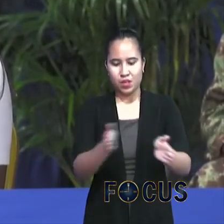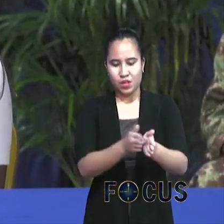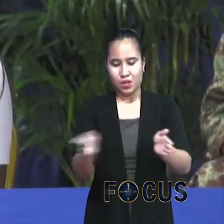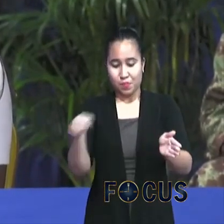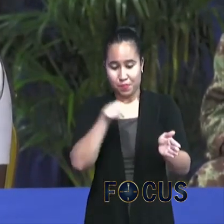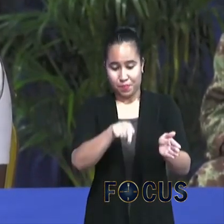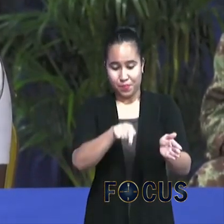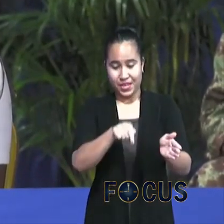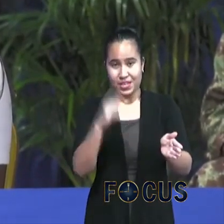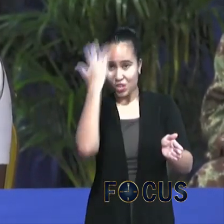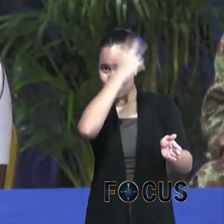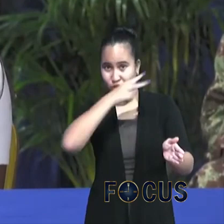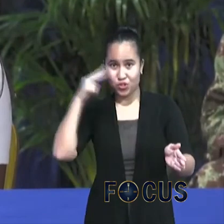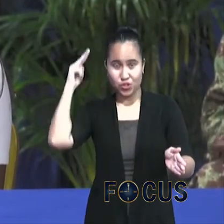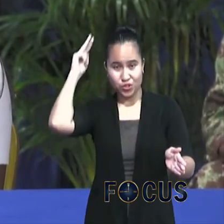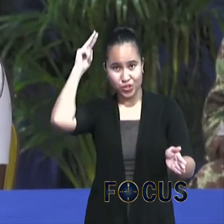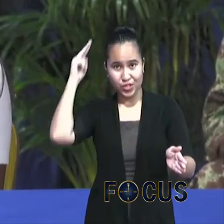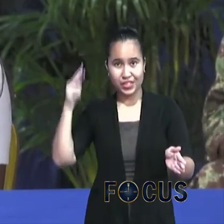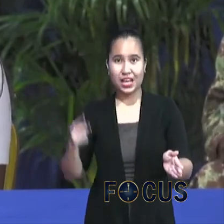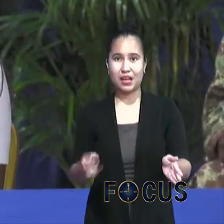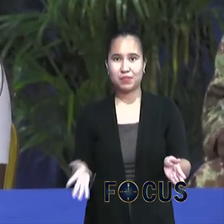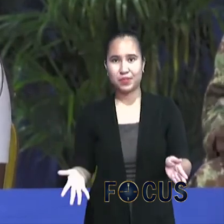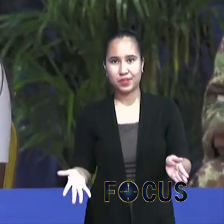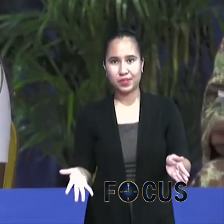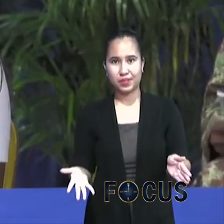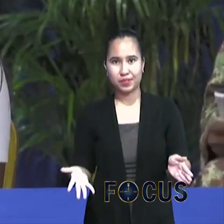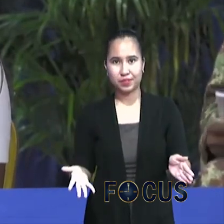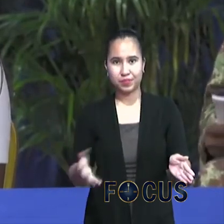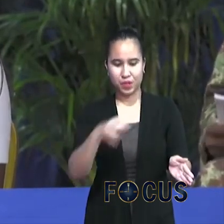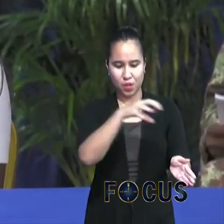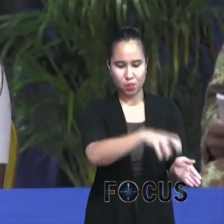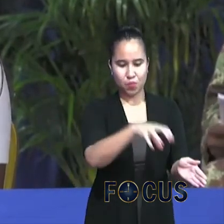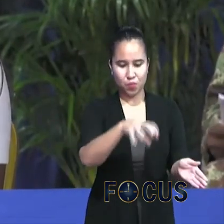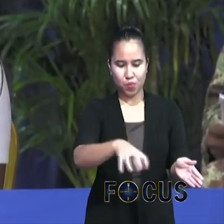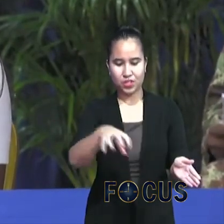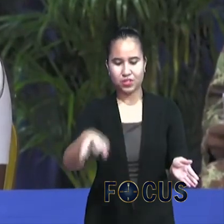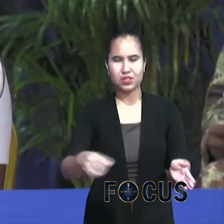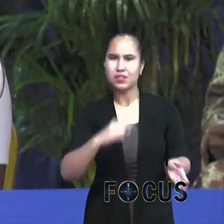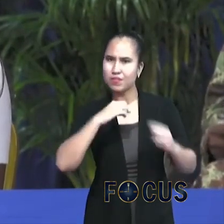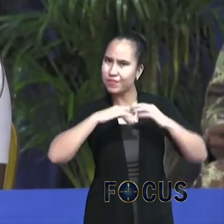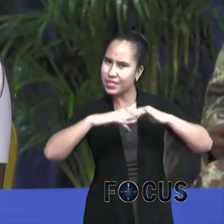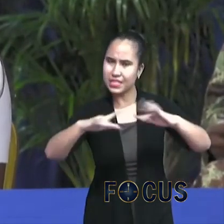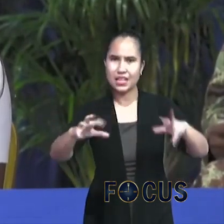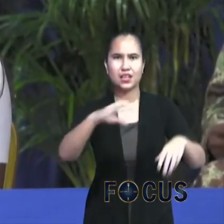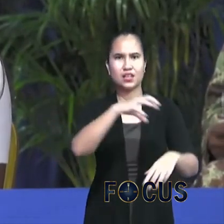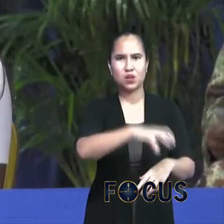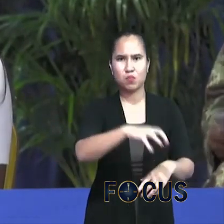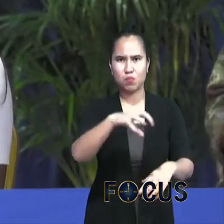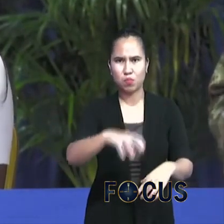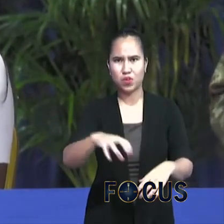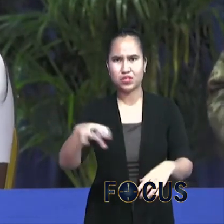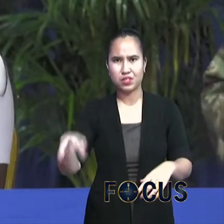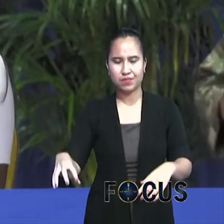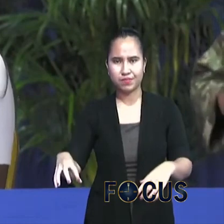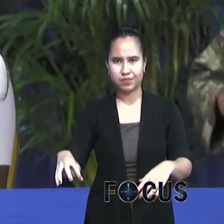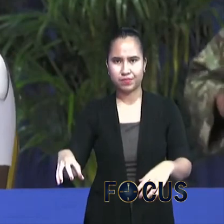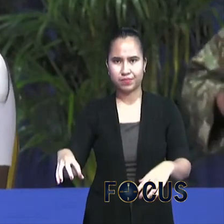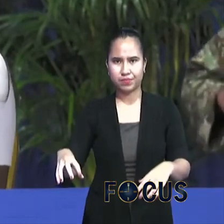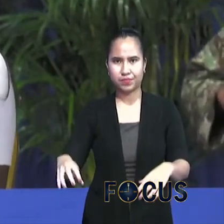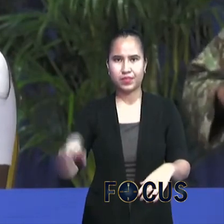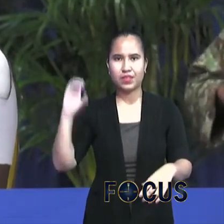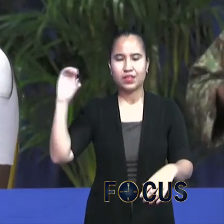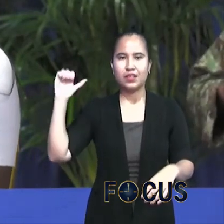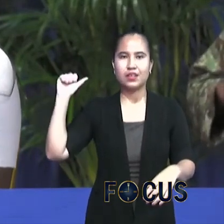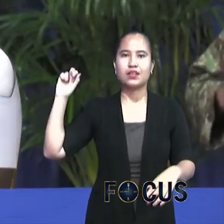de controleposten te Witagrong, Pikinsaro, maar ook de controleposten Carolina, de